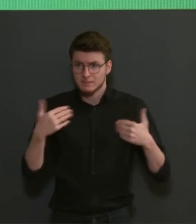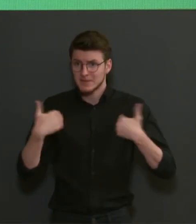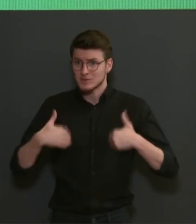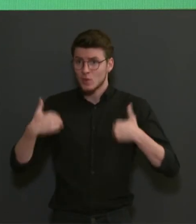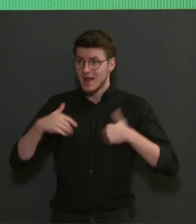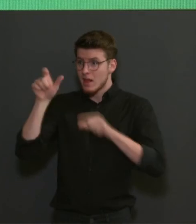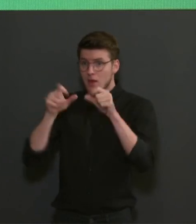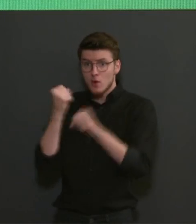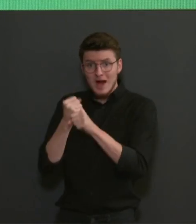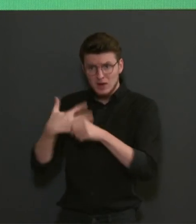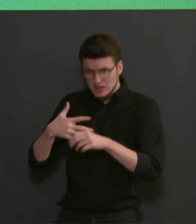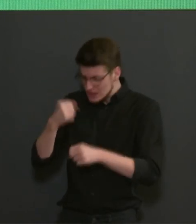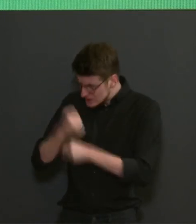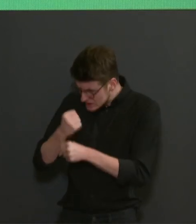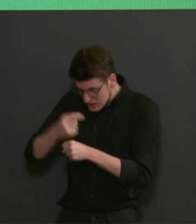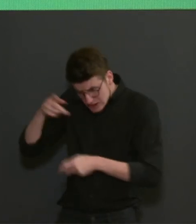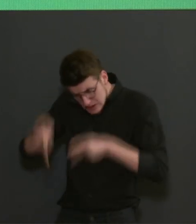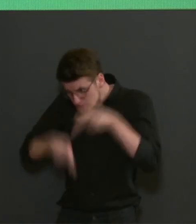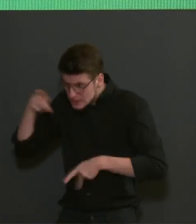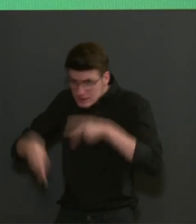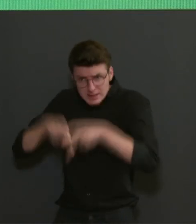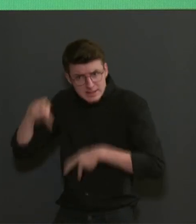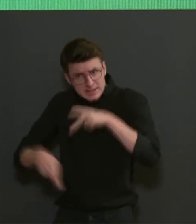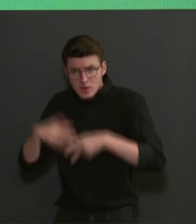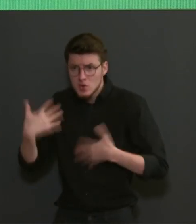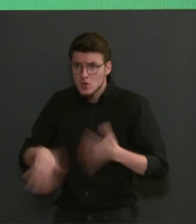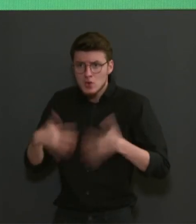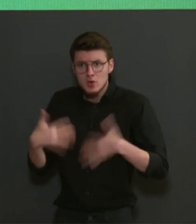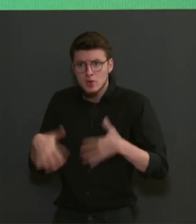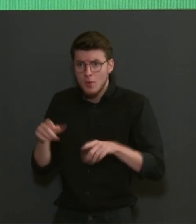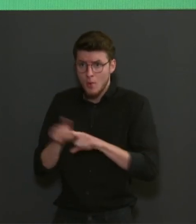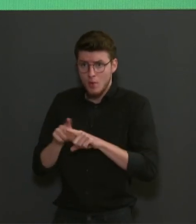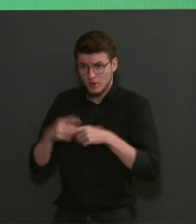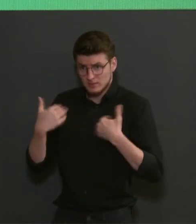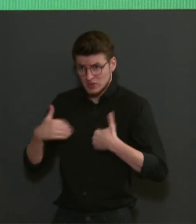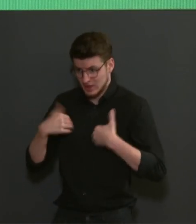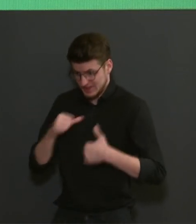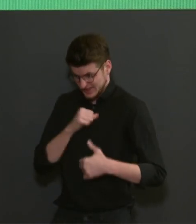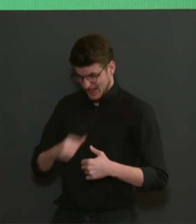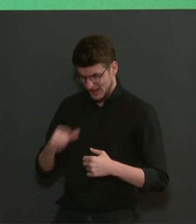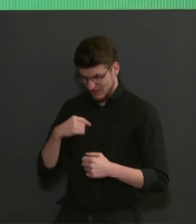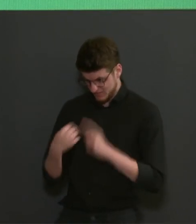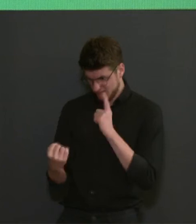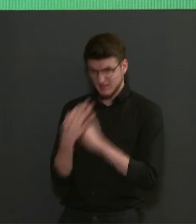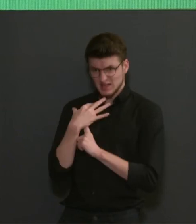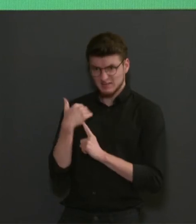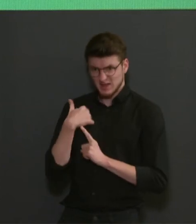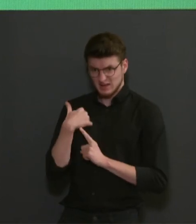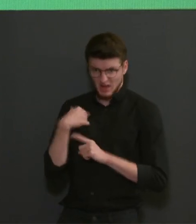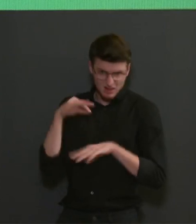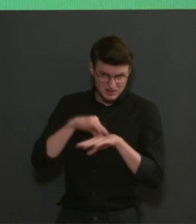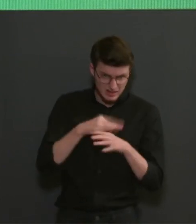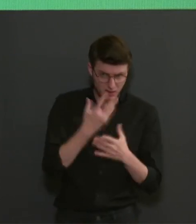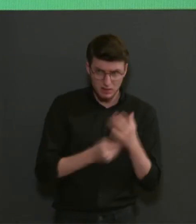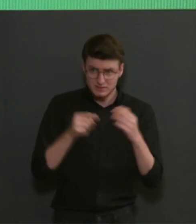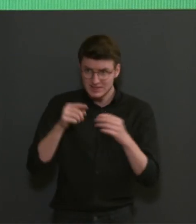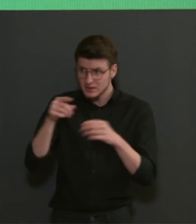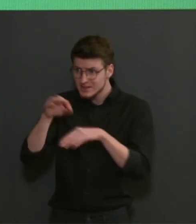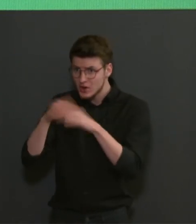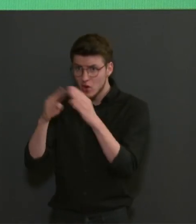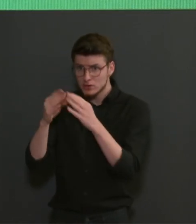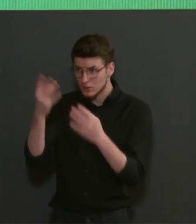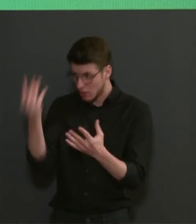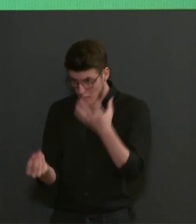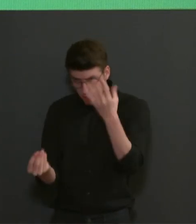taak, in combinatie ook met besmettingen bij het personeel zelf, heeft helaas tot gevolg dat meer en meer personeel